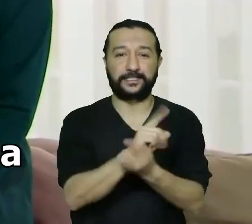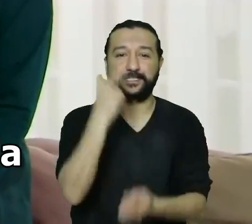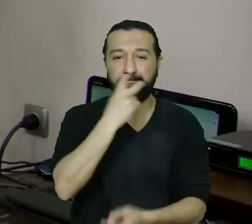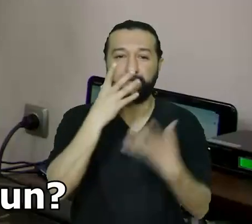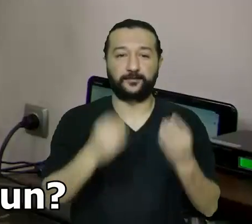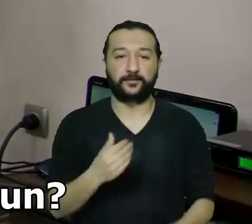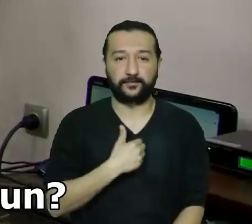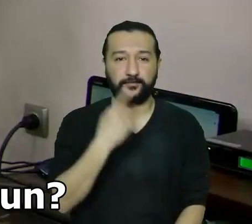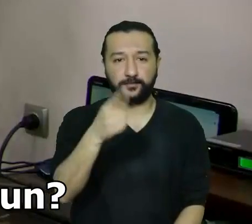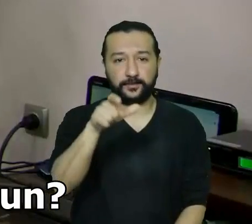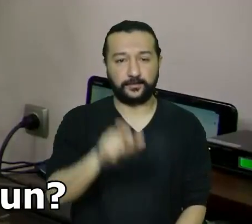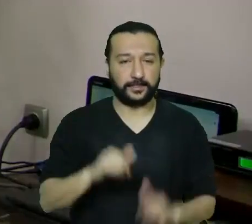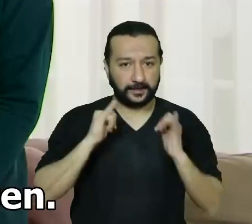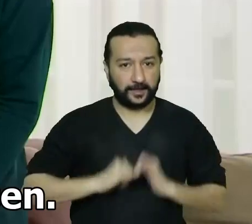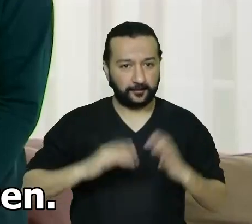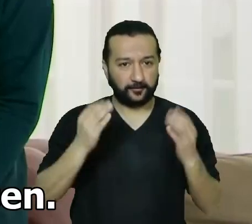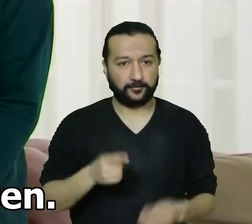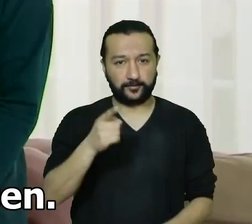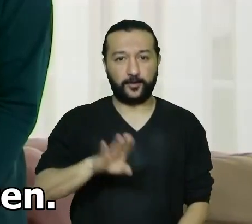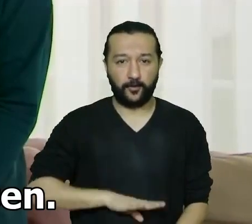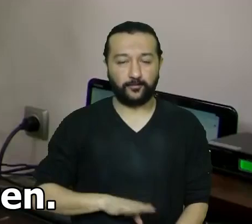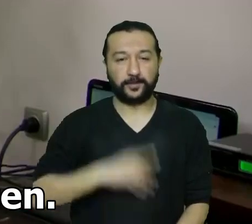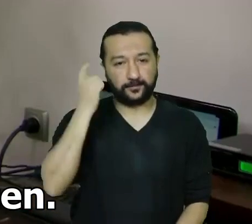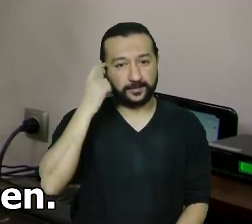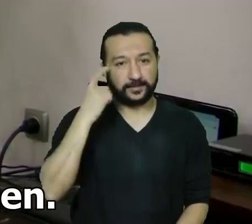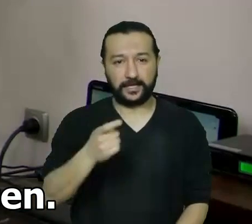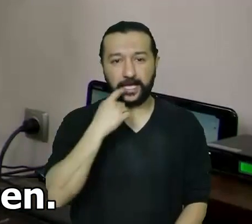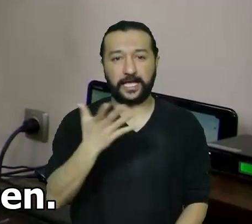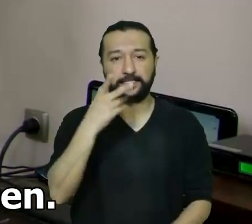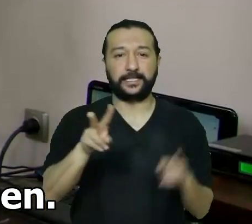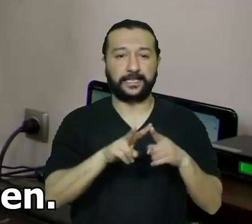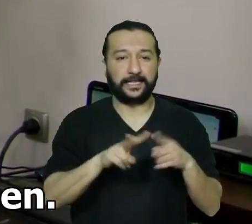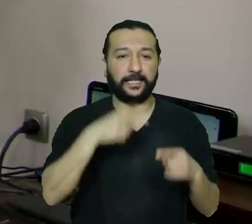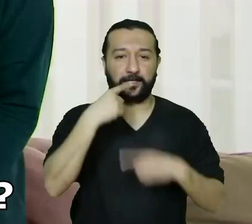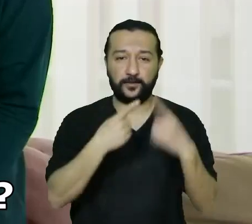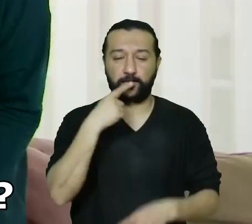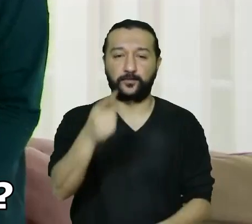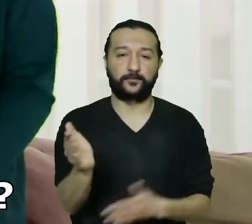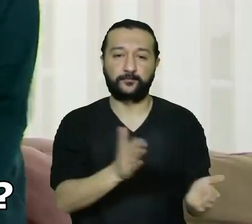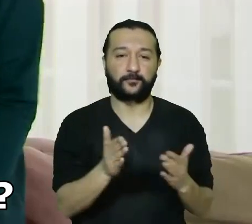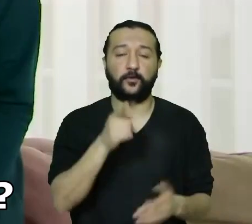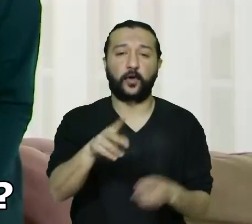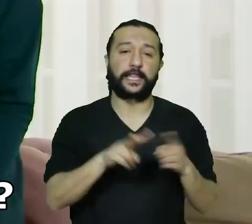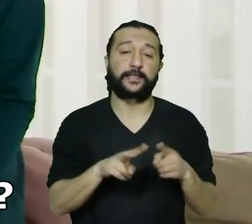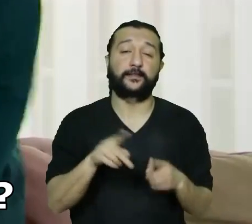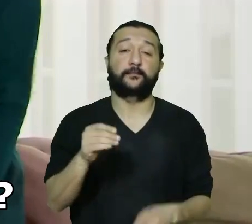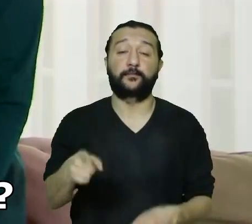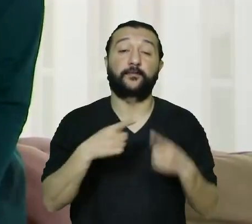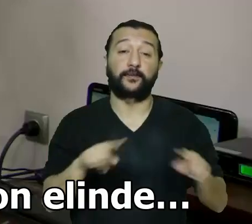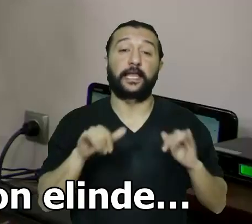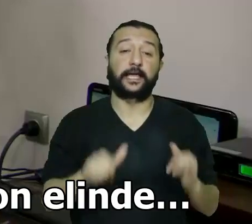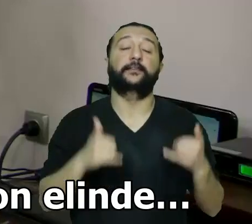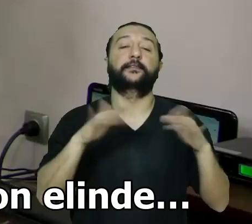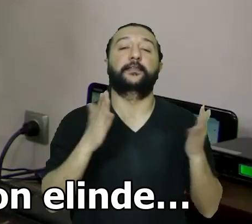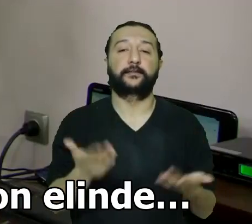şarkı söyleyeceğim. Ya bir tanem, rahat olur musun? Oğlumuzun başında ya, yıllardır ninni söylüyorsun sen. Hayatım, ninni o ya. Bununla aynı